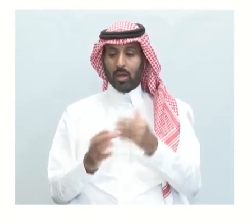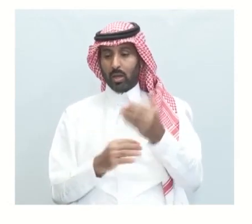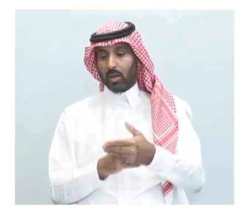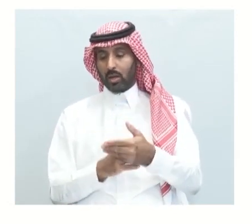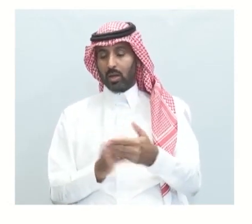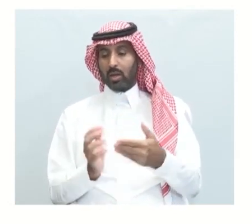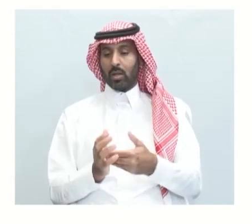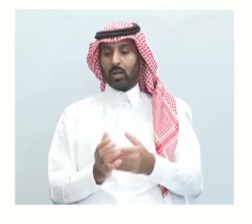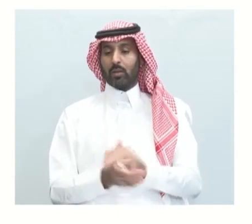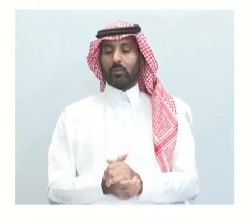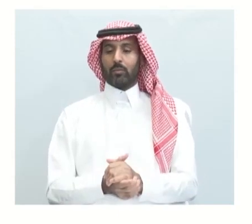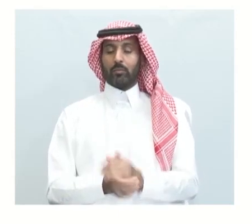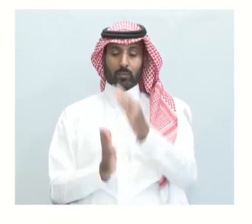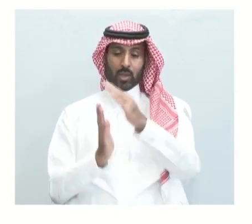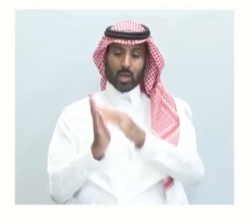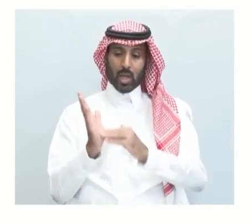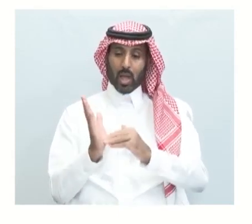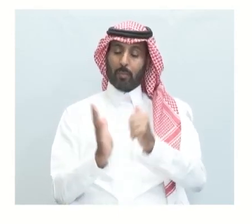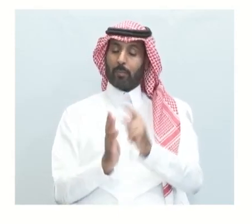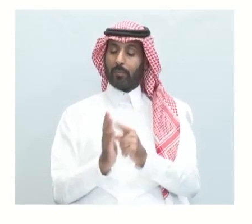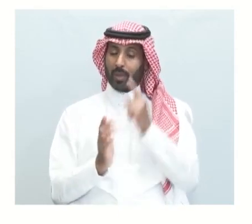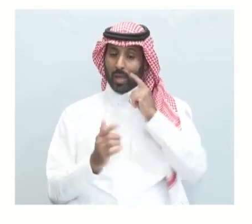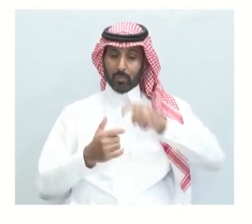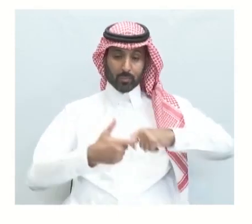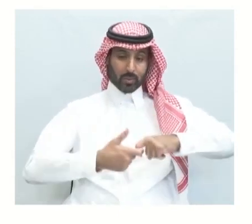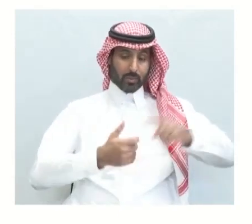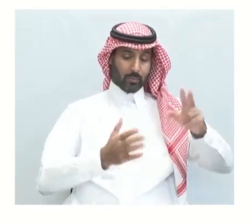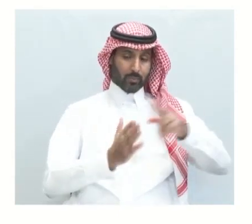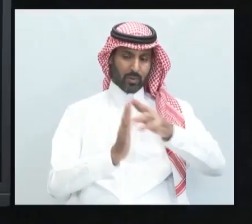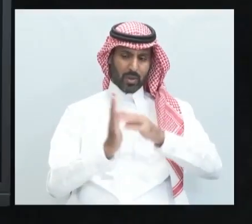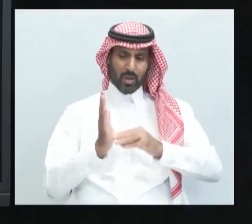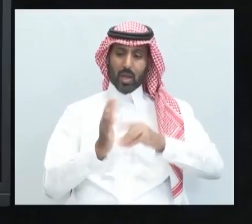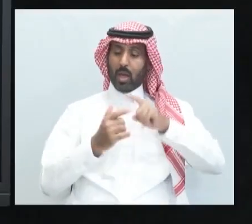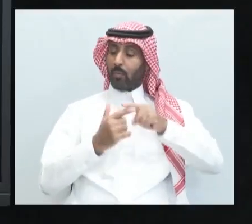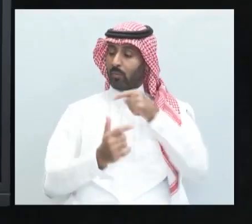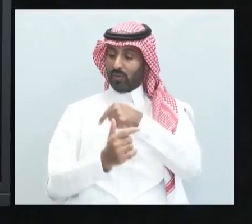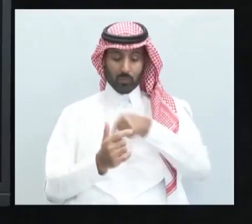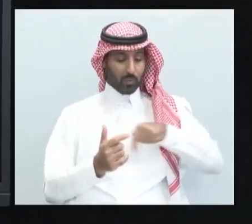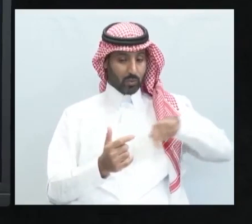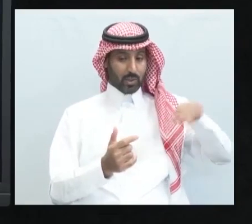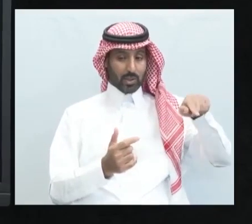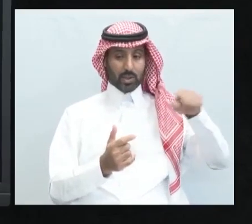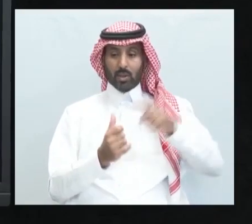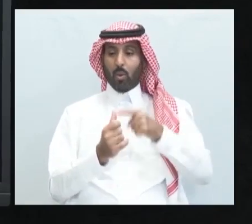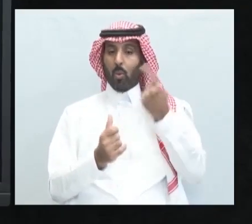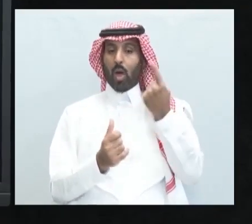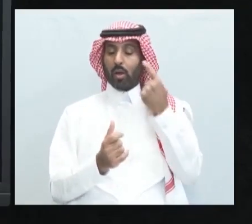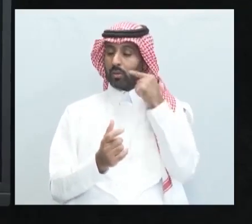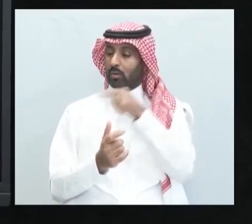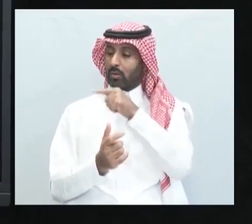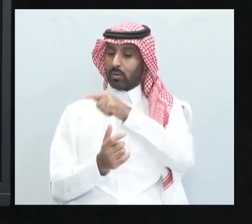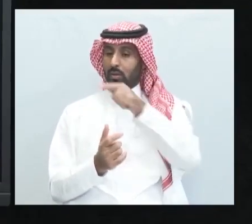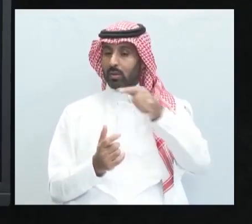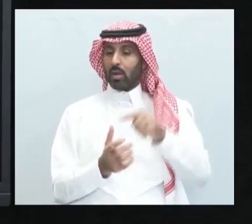الى اخر القائمه اما في القائمه المترابطه هنالك ما يسمى ترى المؤشر يخزن واحد من قيم المؤشر